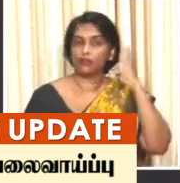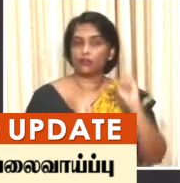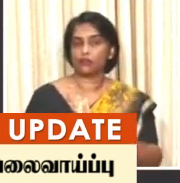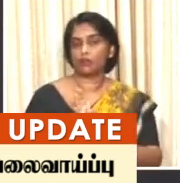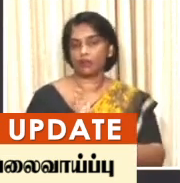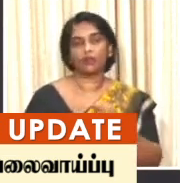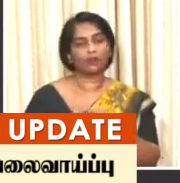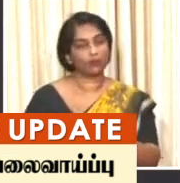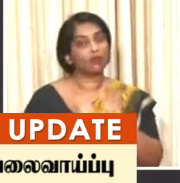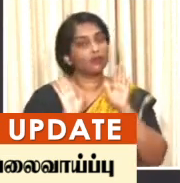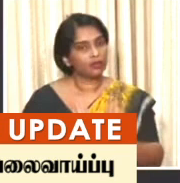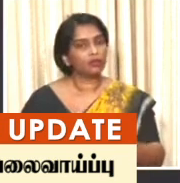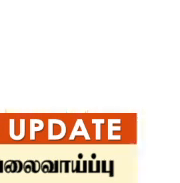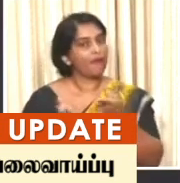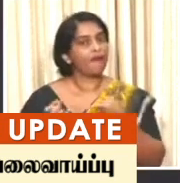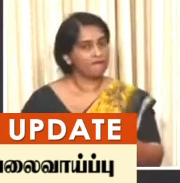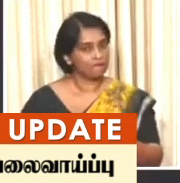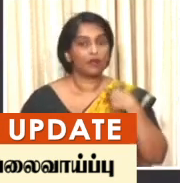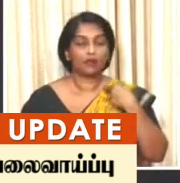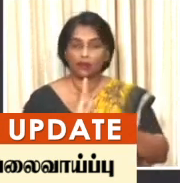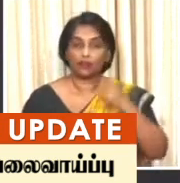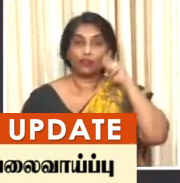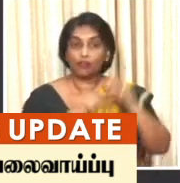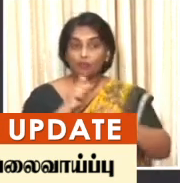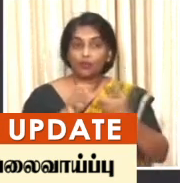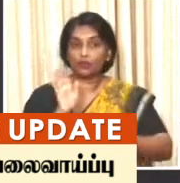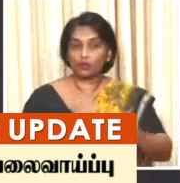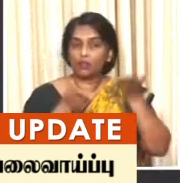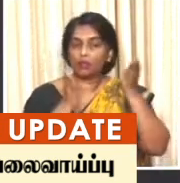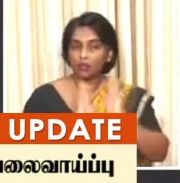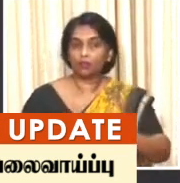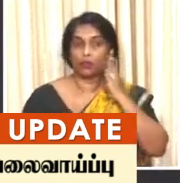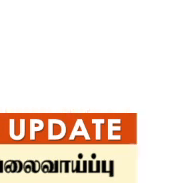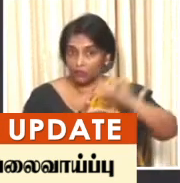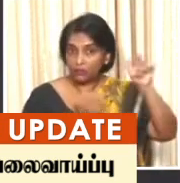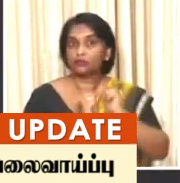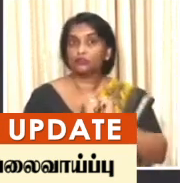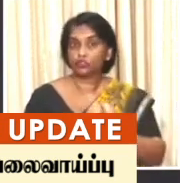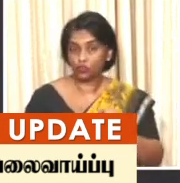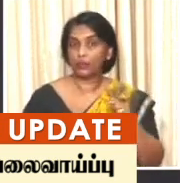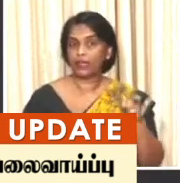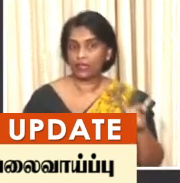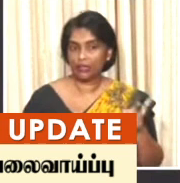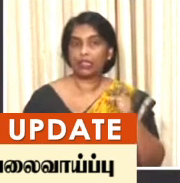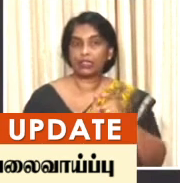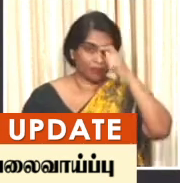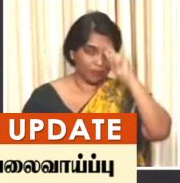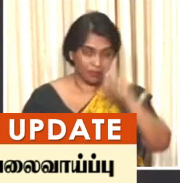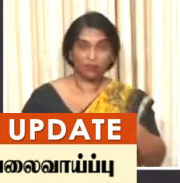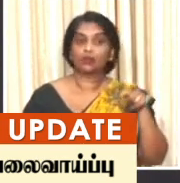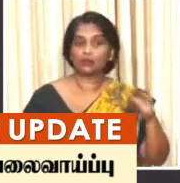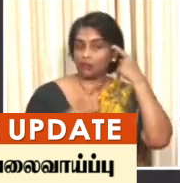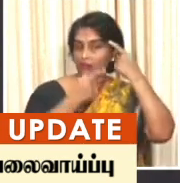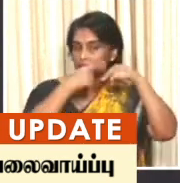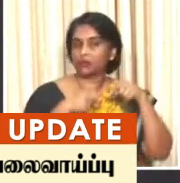කමිටුවක් තියෙනවා. නමුත් මේ සියල්ල තිබුණත් මේ රටේ මිනිස්සු යන්නේ අවසාන වශයෙන් විද්‍යාශ රැකියාවකට නේද කියන දැසිරි ජයසේකර මැතිතුමා කියන